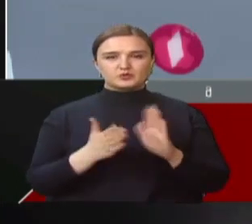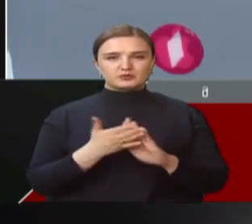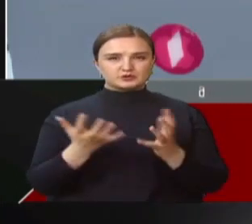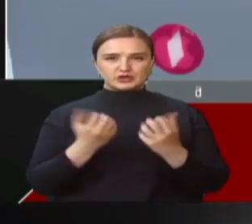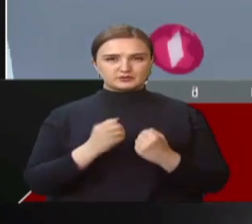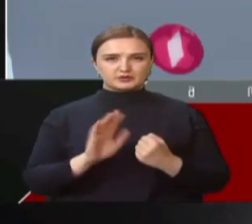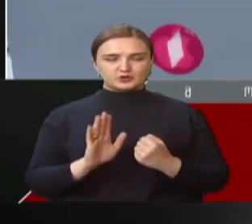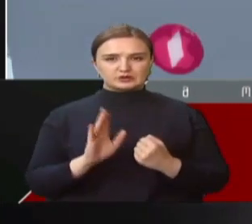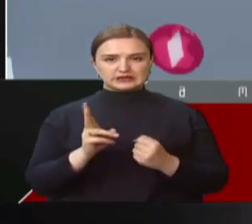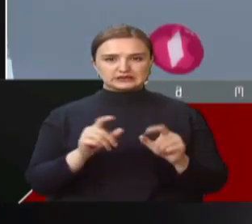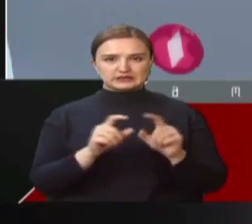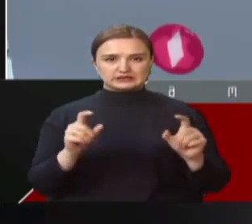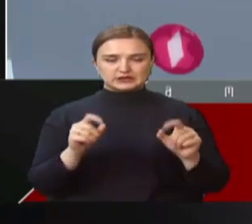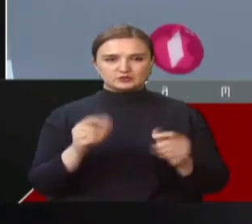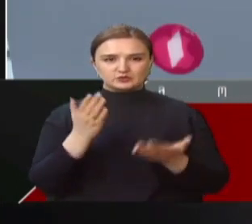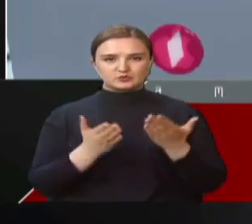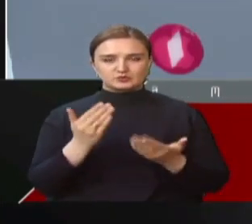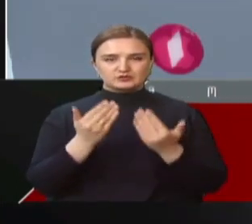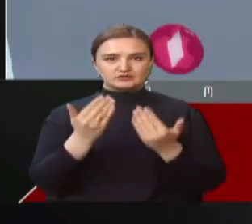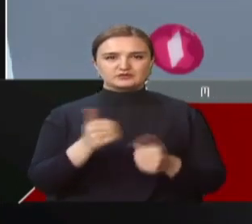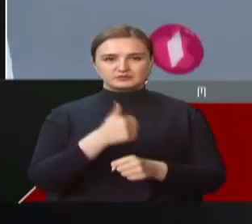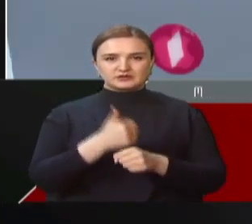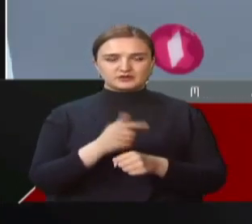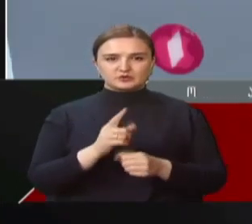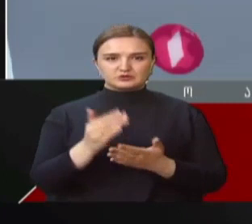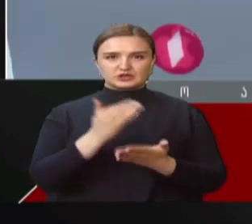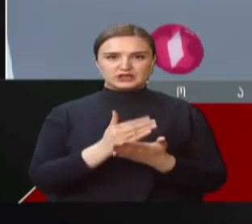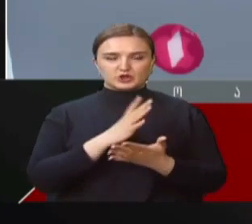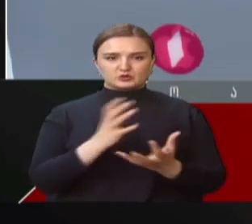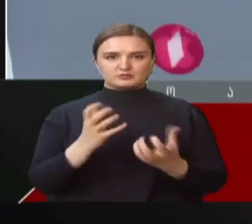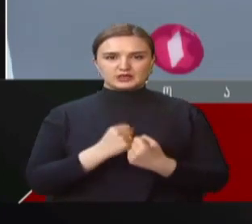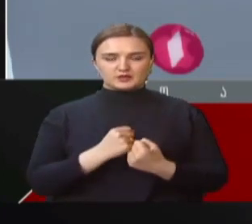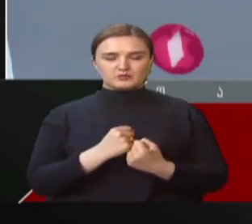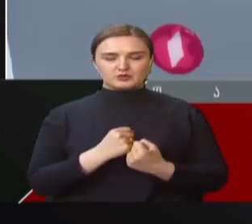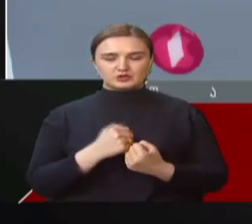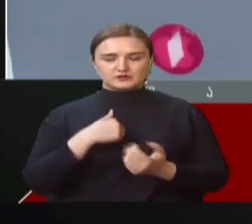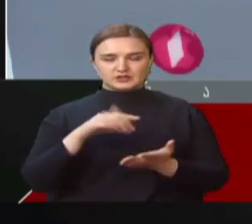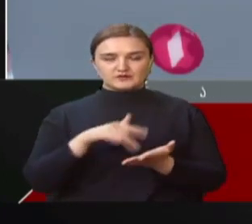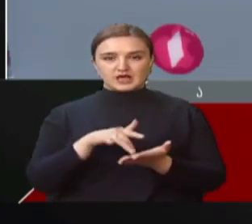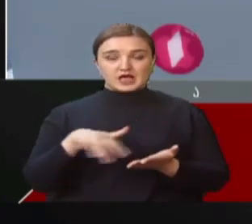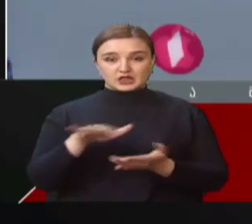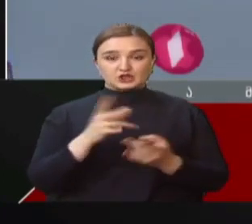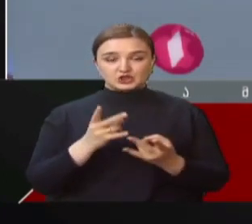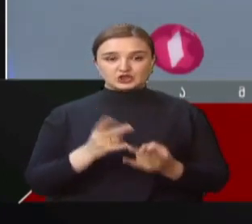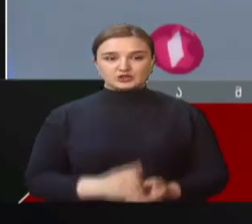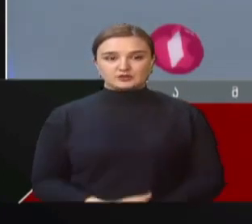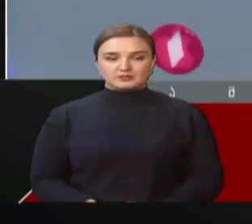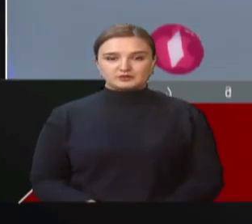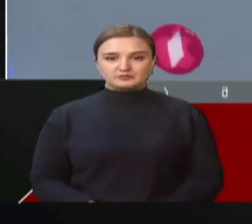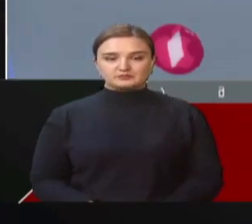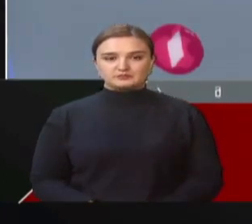არ მიიღოს კანდიდატის სტატუსი თუ თქვენთვის თავარია რომ შედეგი იყოს მიღებული რომელიც ჩვენს ქვეყანას ჭირდება